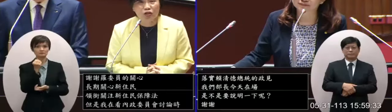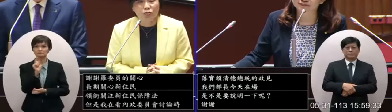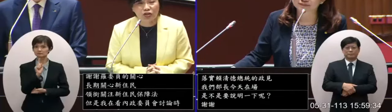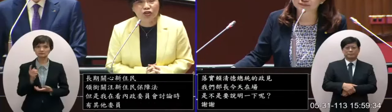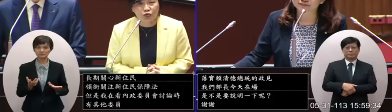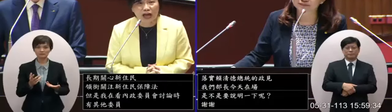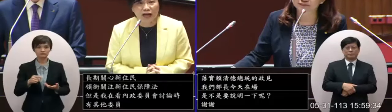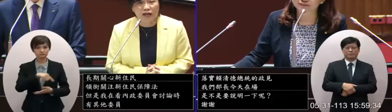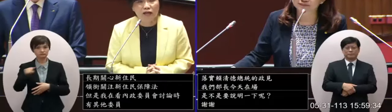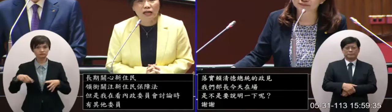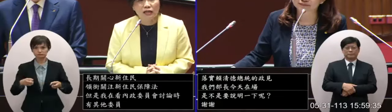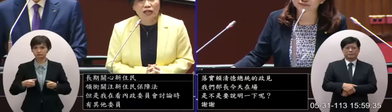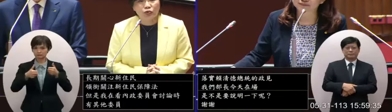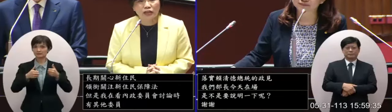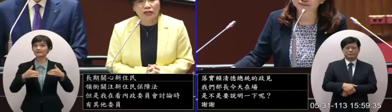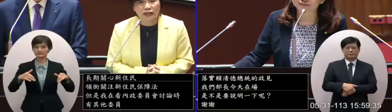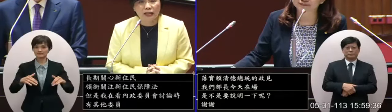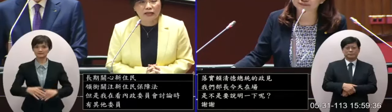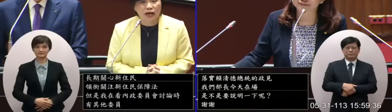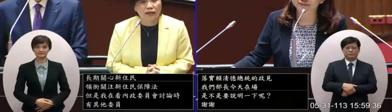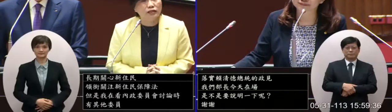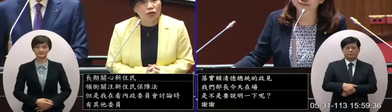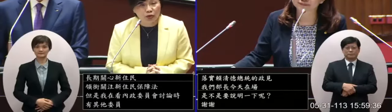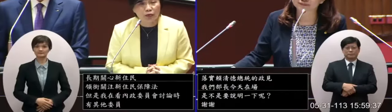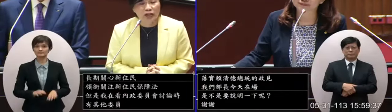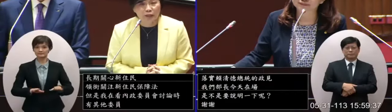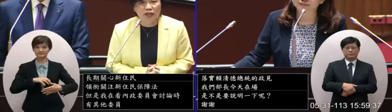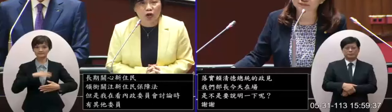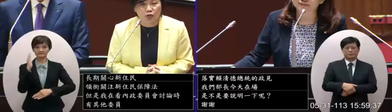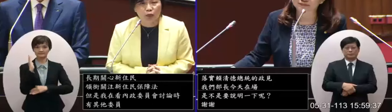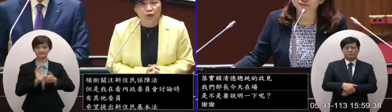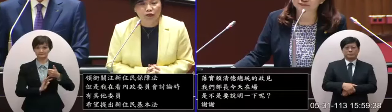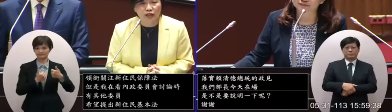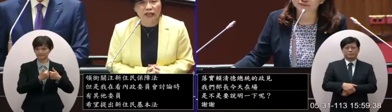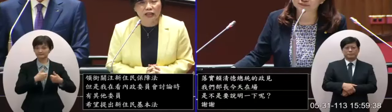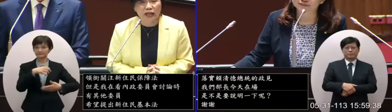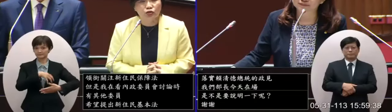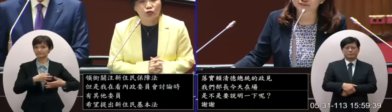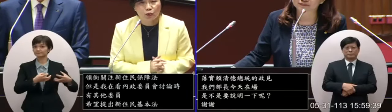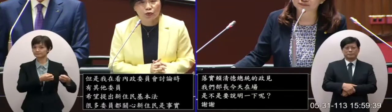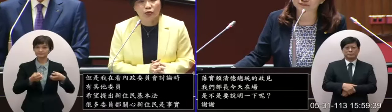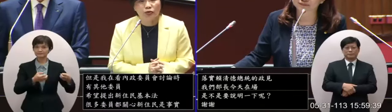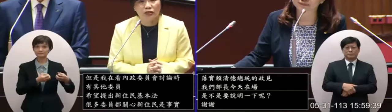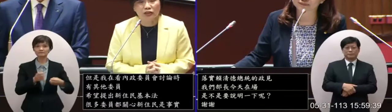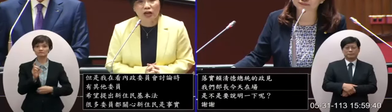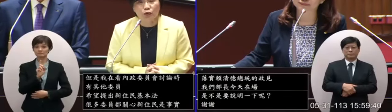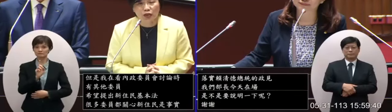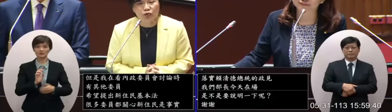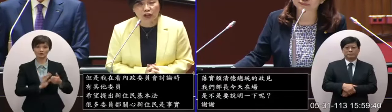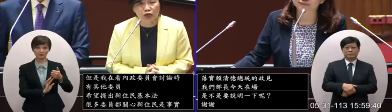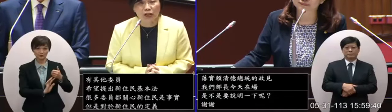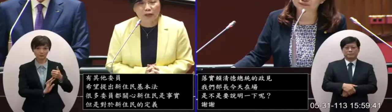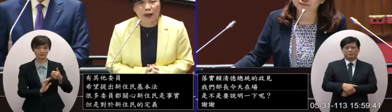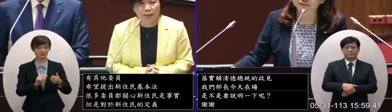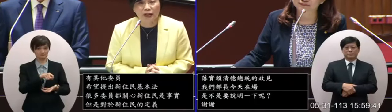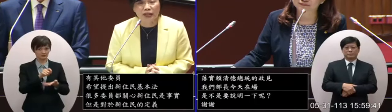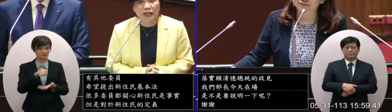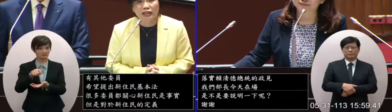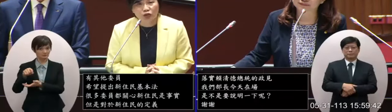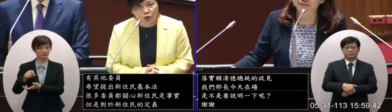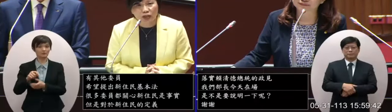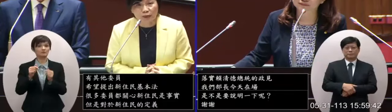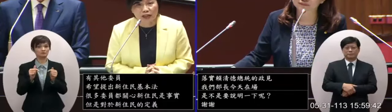的一个共识出来哈。那所以现在在内政委员会里面讨论的部分呢，应该就是委员或是其他委员所提出来的版